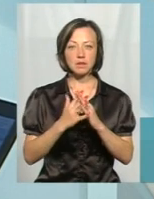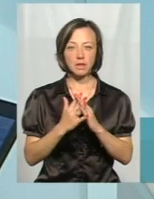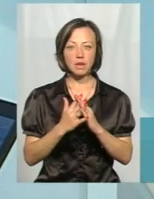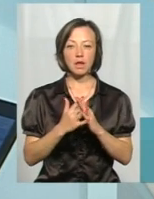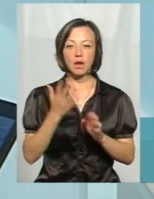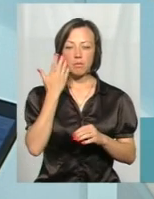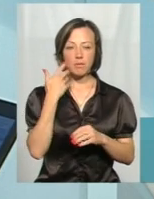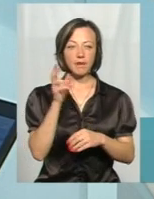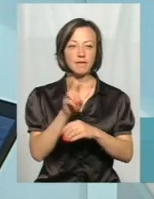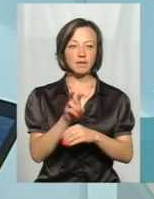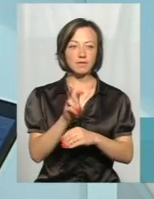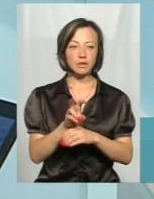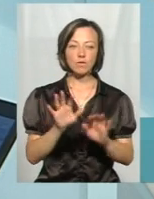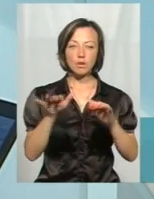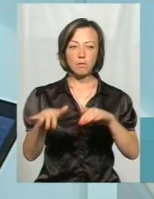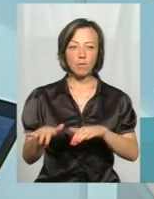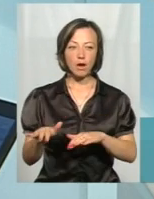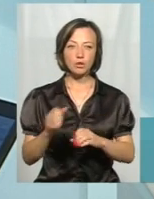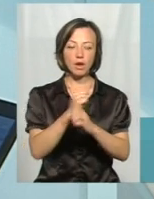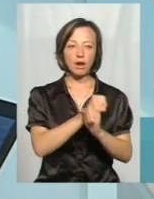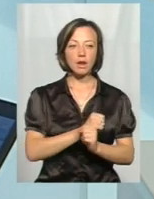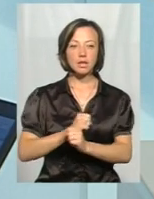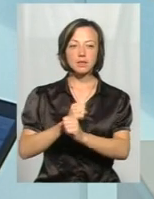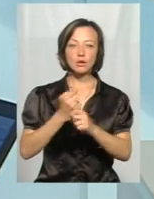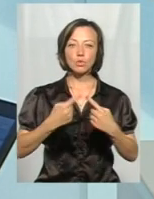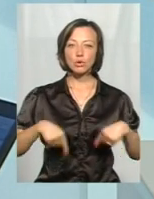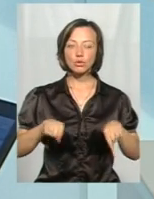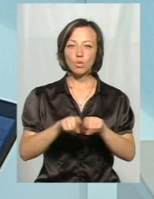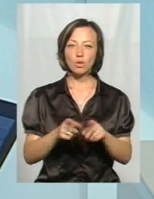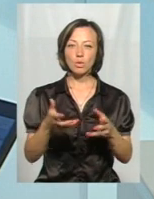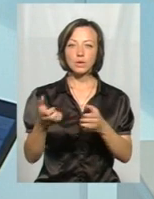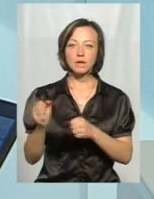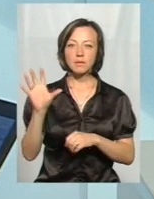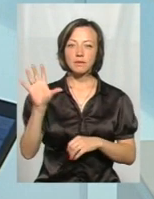при відвідуванні пляжу або рекреаційної зони отримали всі